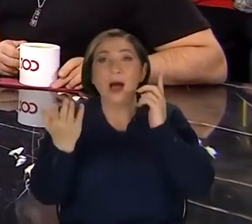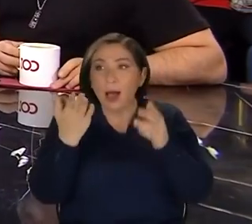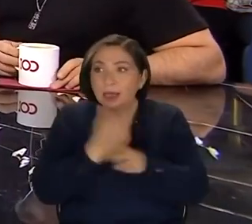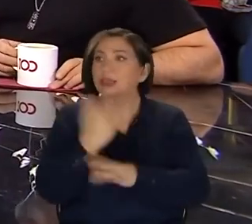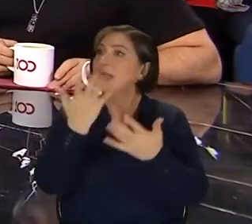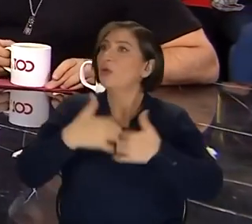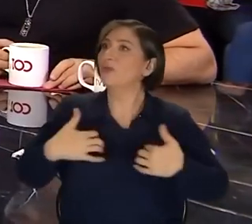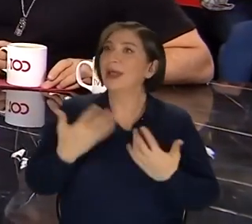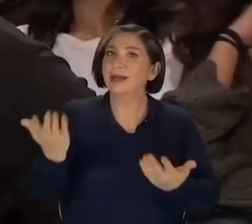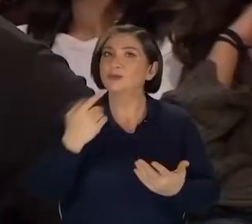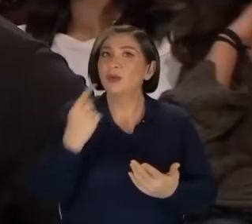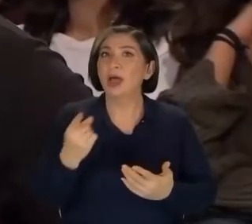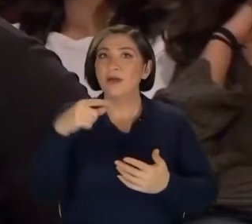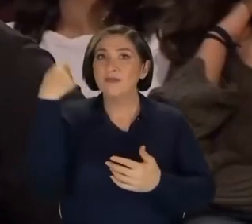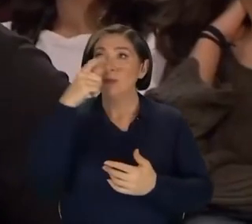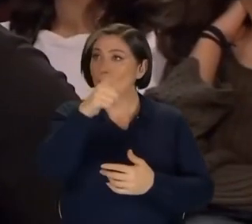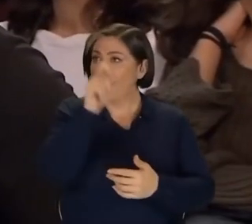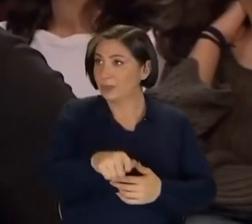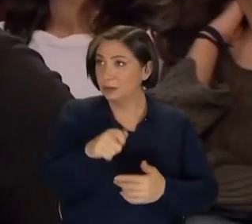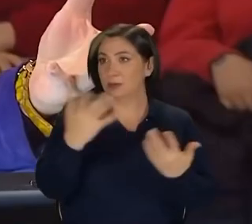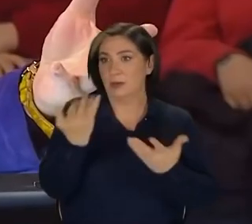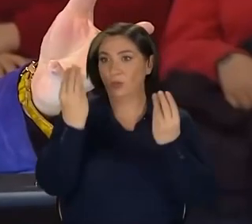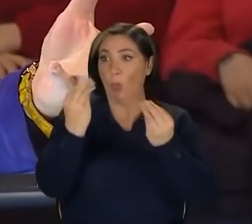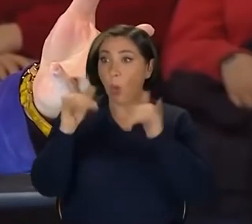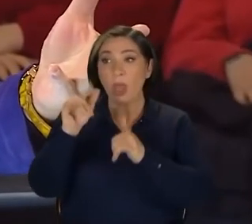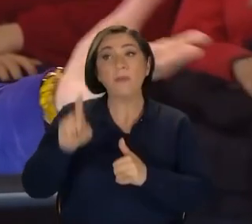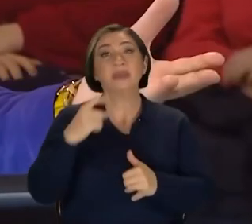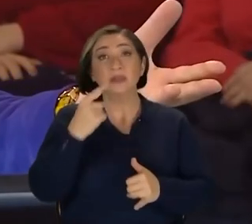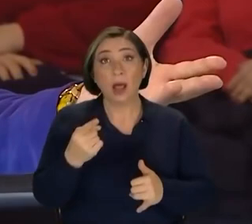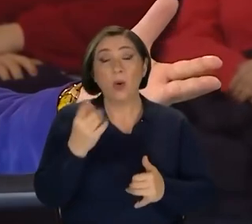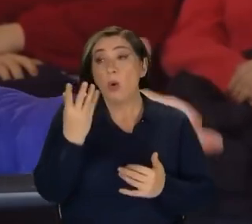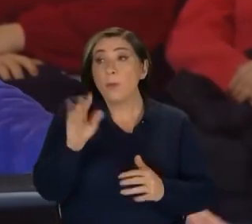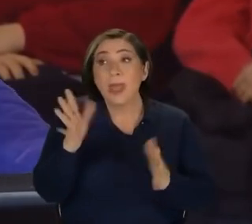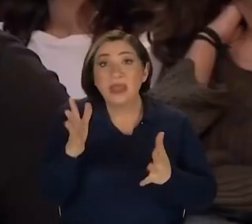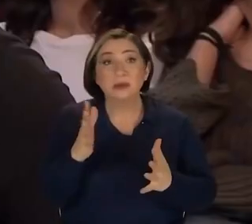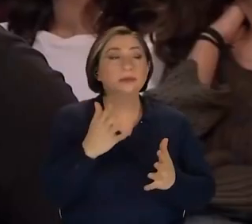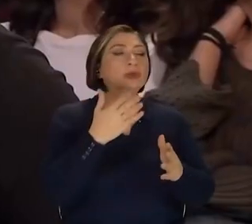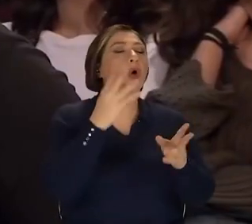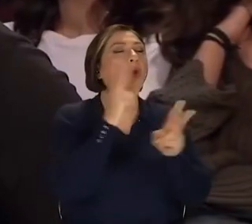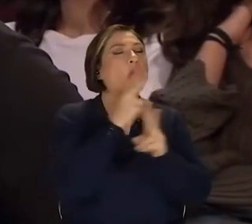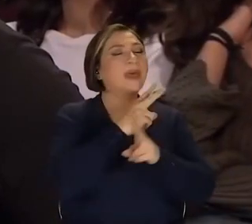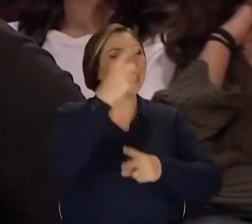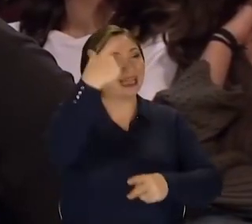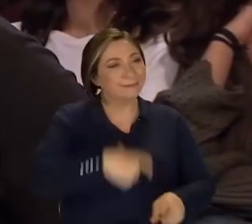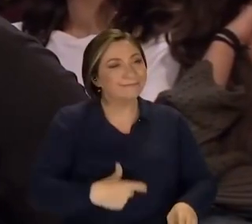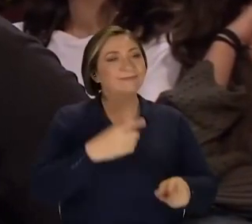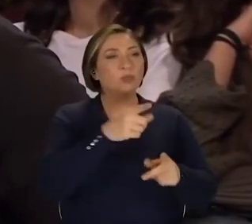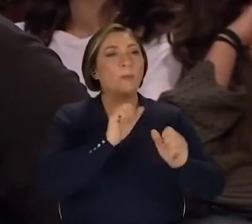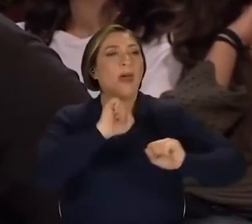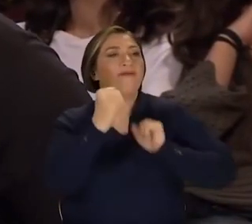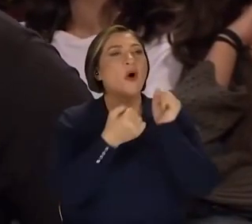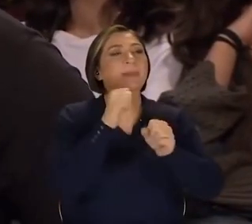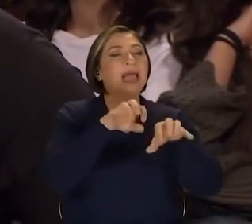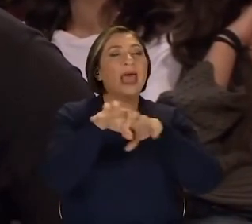Hayır, yani neye güvenerek söylediler? Kaldı yani ki... filmi bu yaptı zaten çok iyi oynar mı dediler yani. Doğru söylüyorsun. Ya komedik karakterlerde bu performans zaten